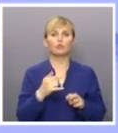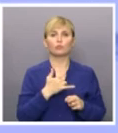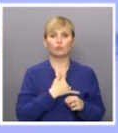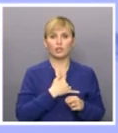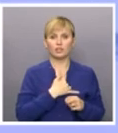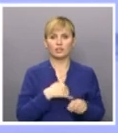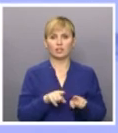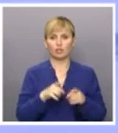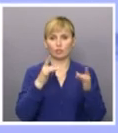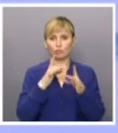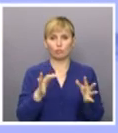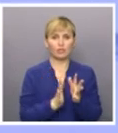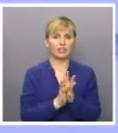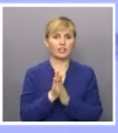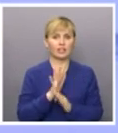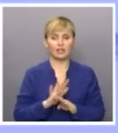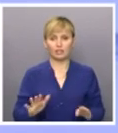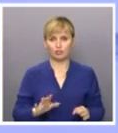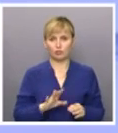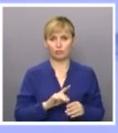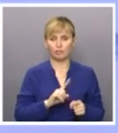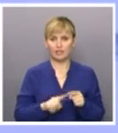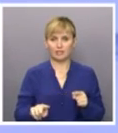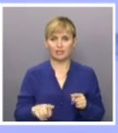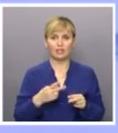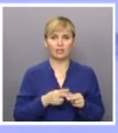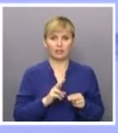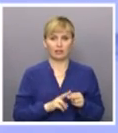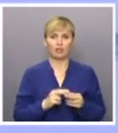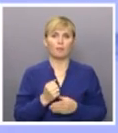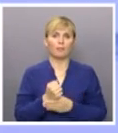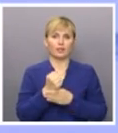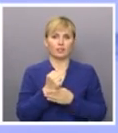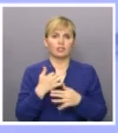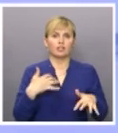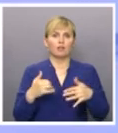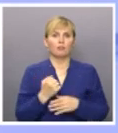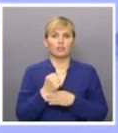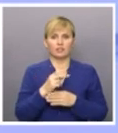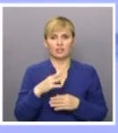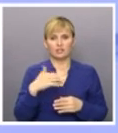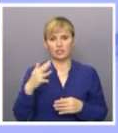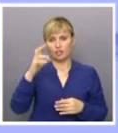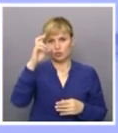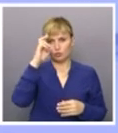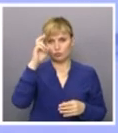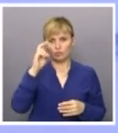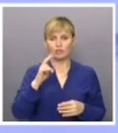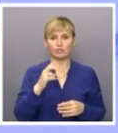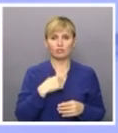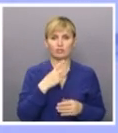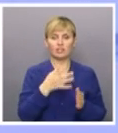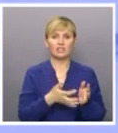скажем, не растет достаточно быстро, это вот как раз-таки поддержка, слабая поддержка со стороны государства. То есть, на мой взгляд,